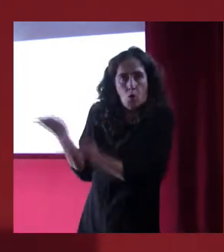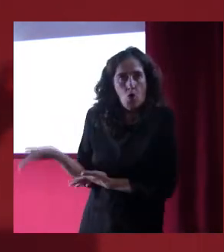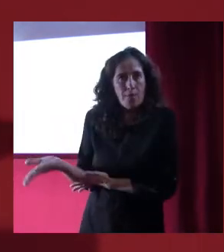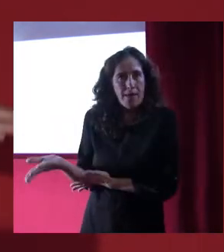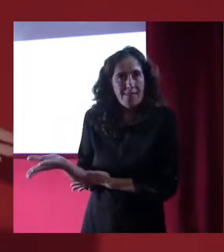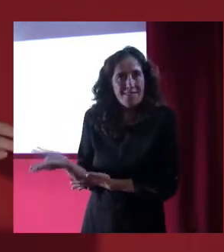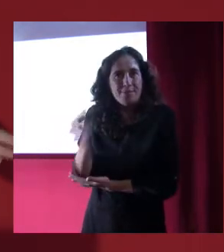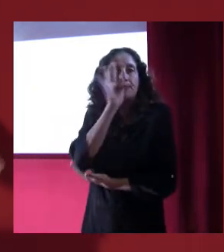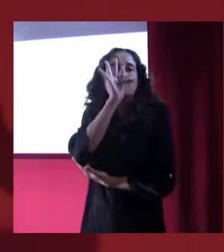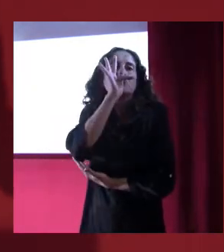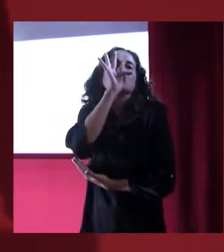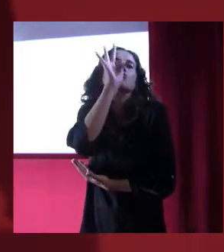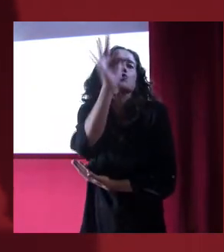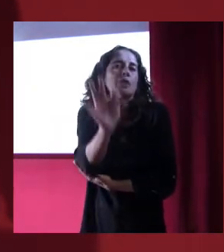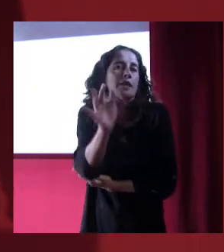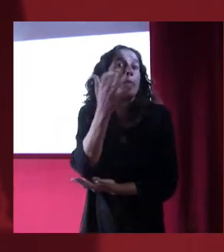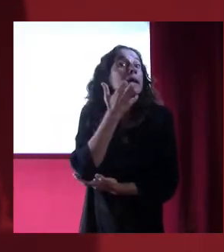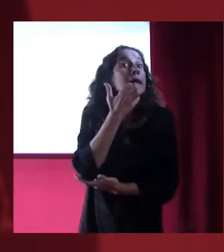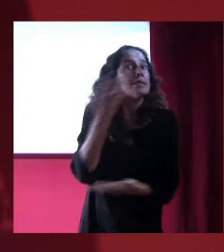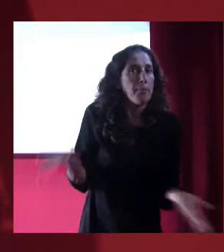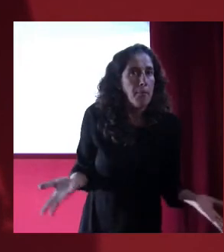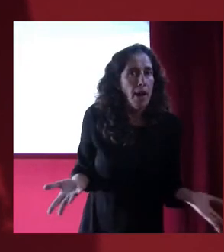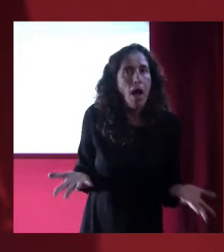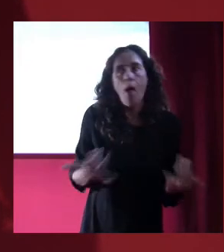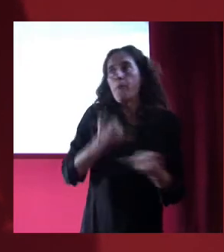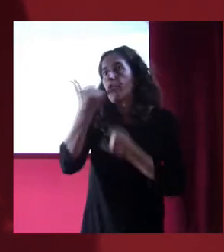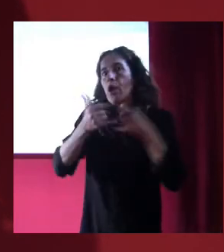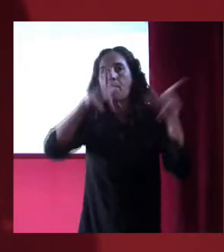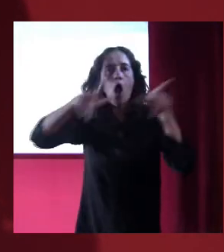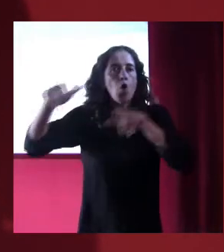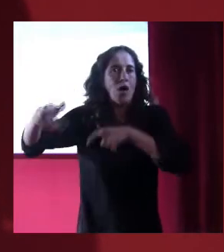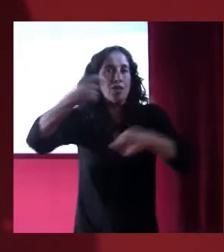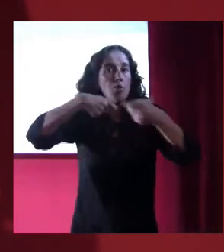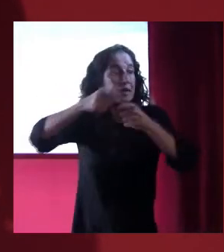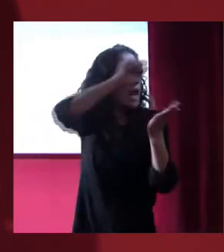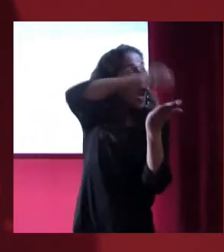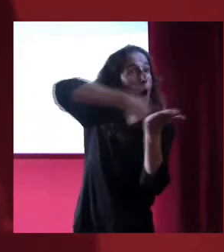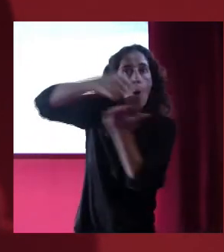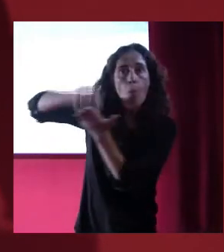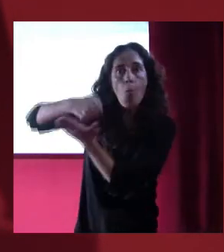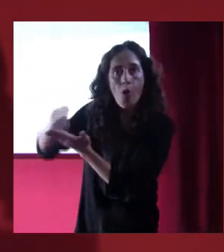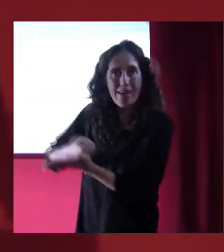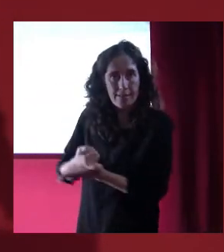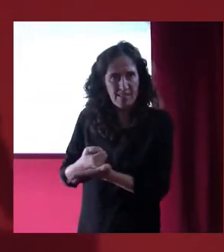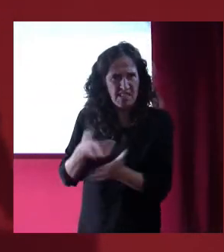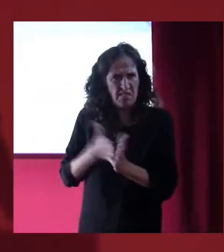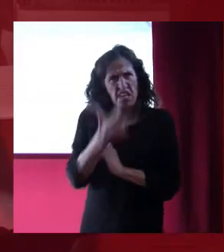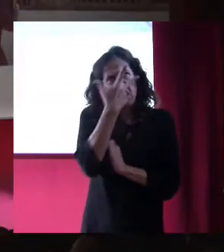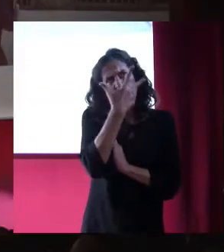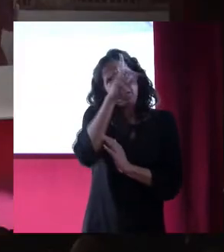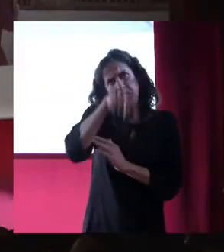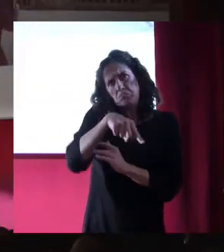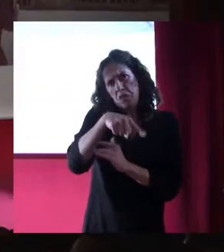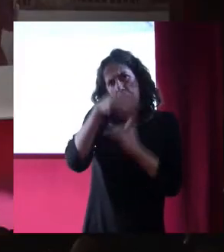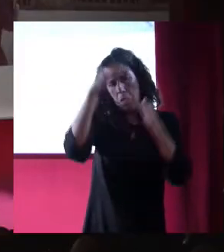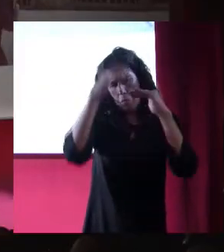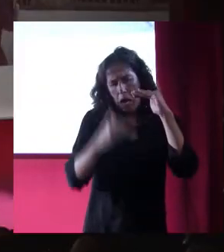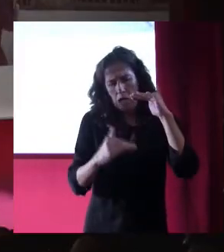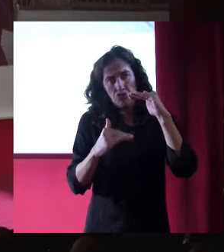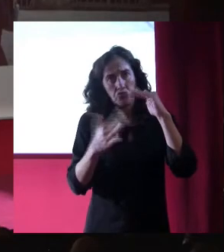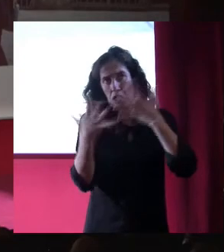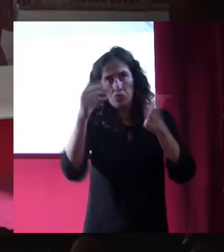Van prometre, per exemple, resoldre el problema dels locals comercials buits, el que afecta a més de 3.000 baixos a la